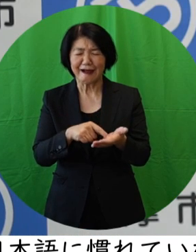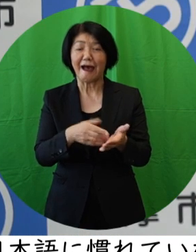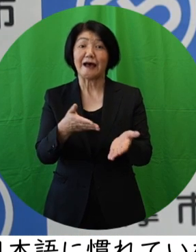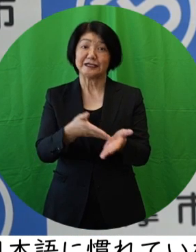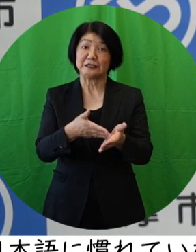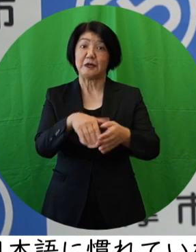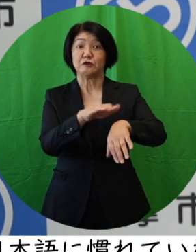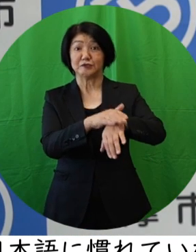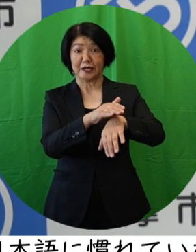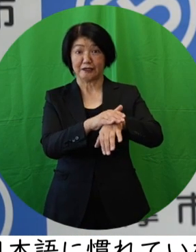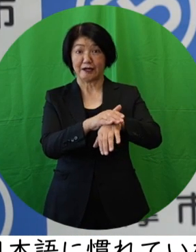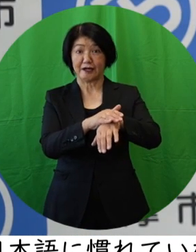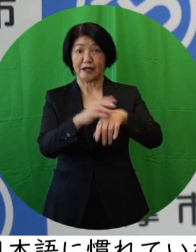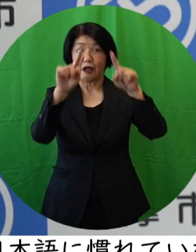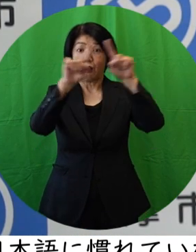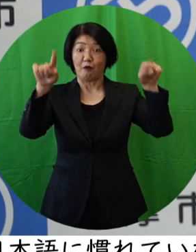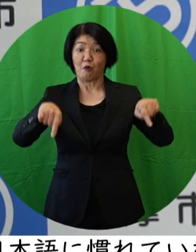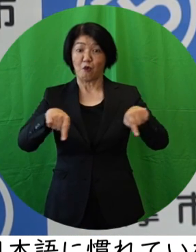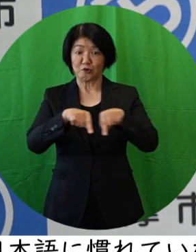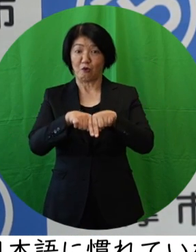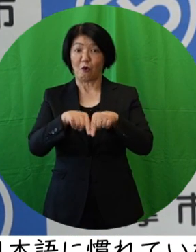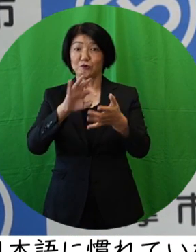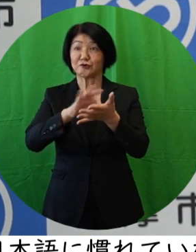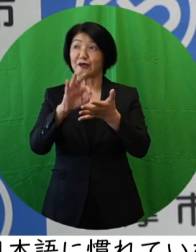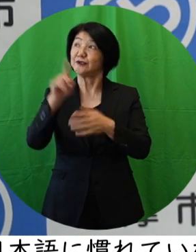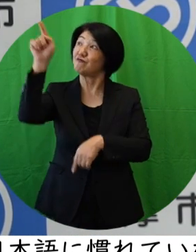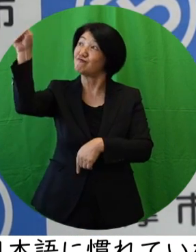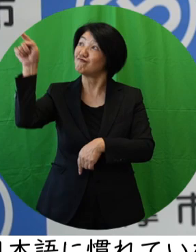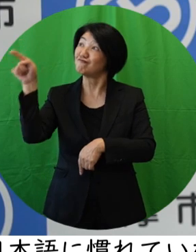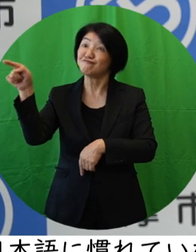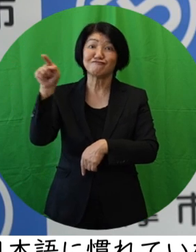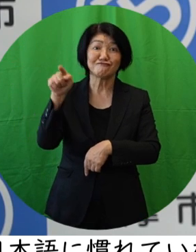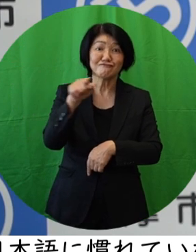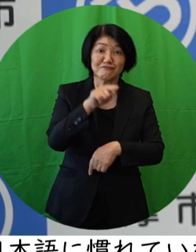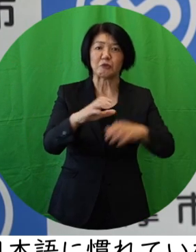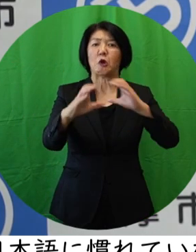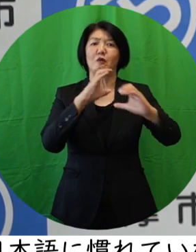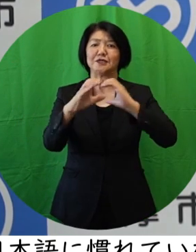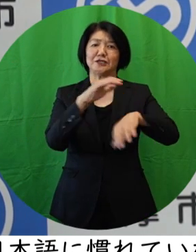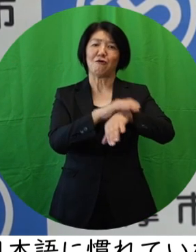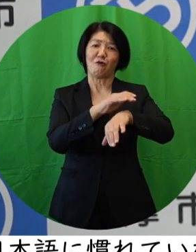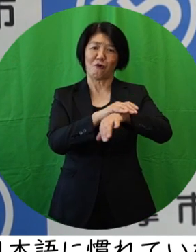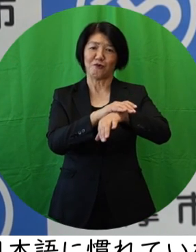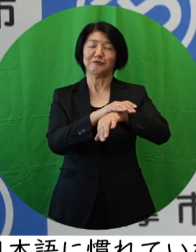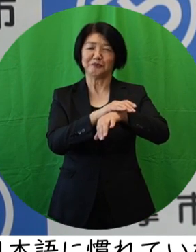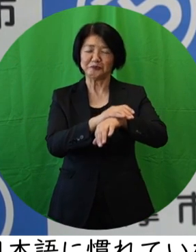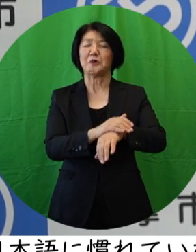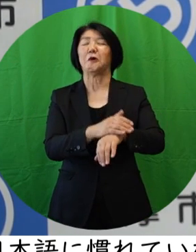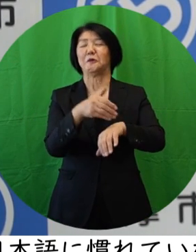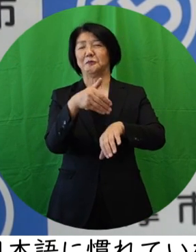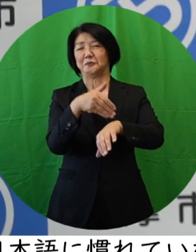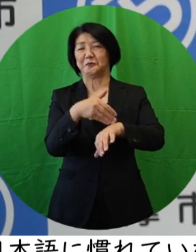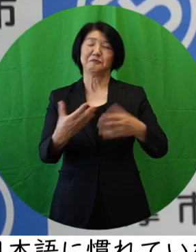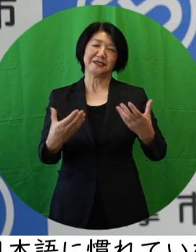説明指差しボードを使った総互コミュニケーションなど色々な訓練も行われ